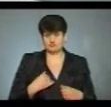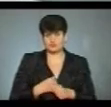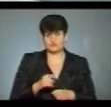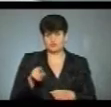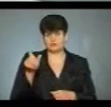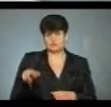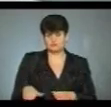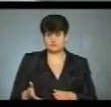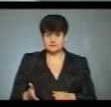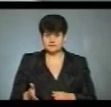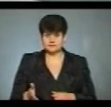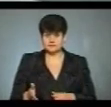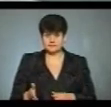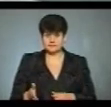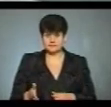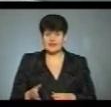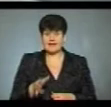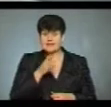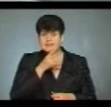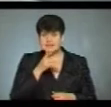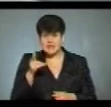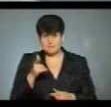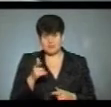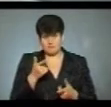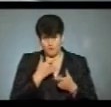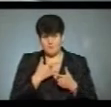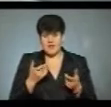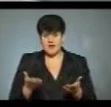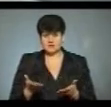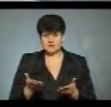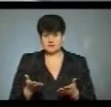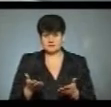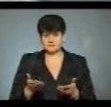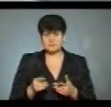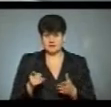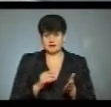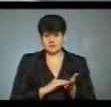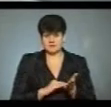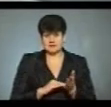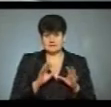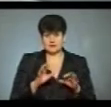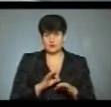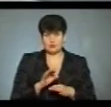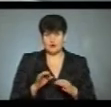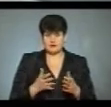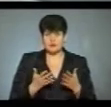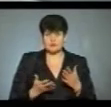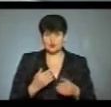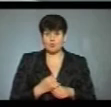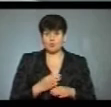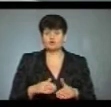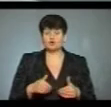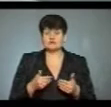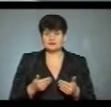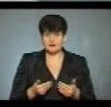працівником. Більше того, термін попередження, він зазначається в законопроєкті, але якщо роботодавець,